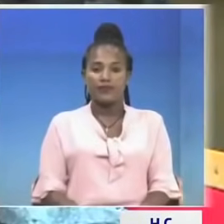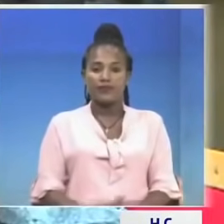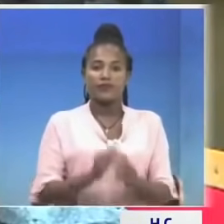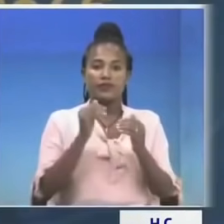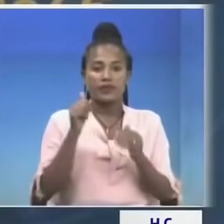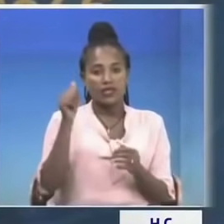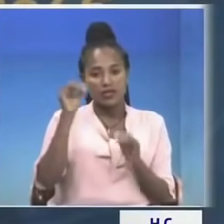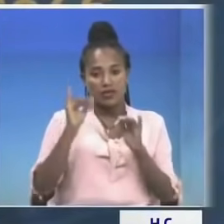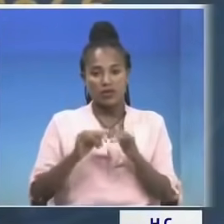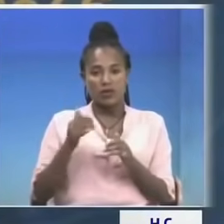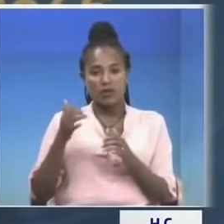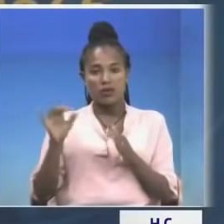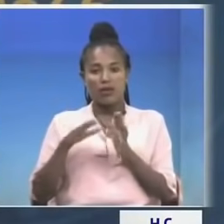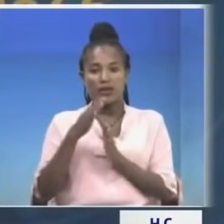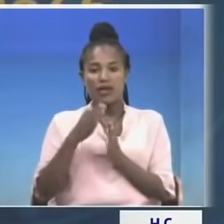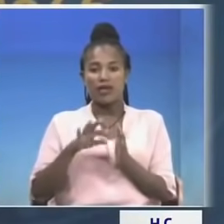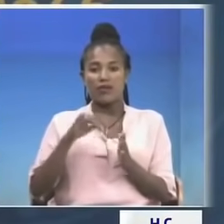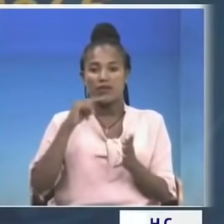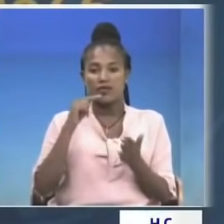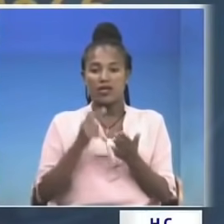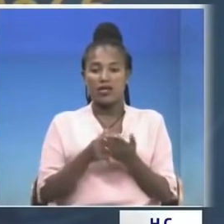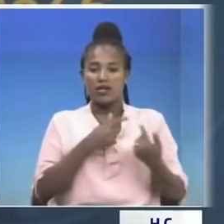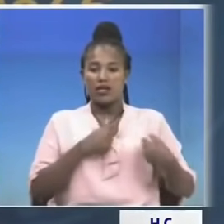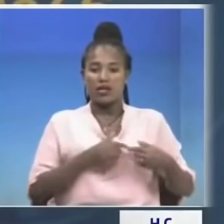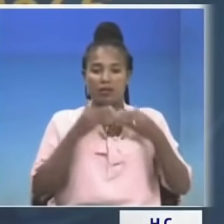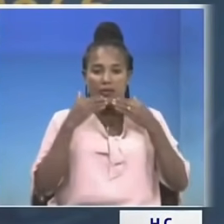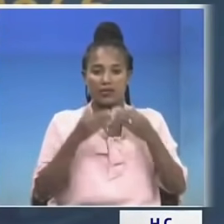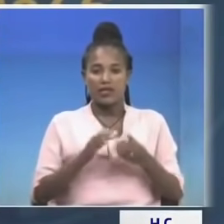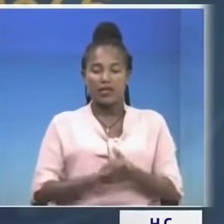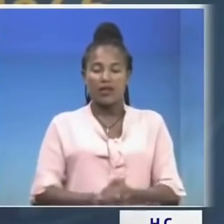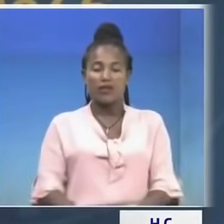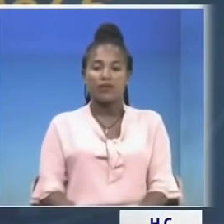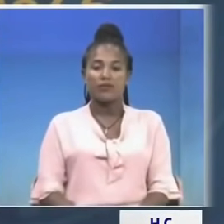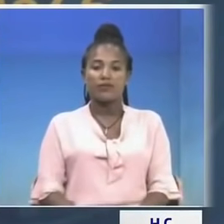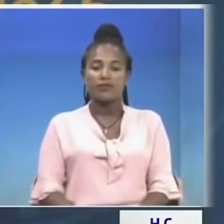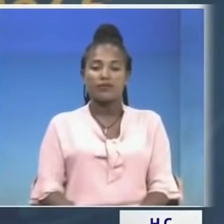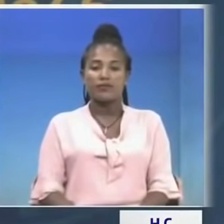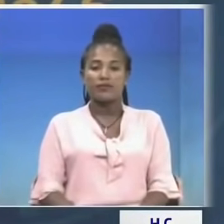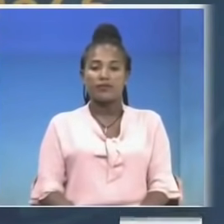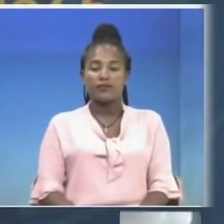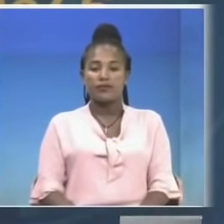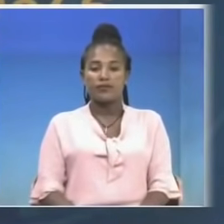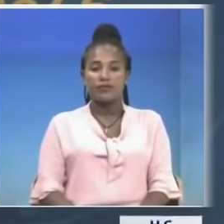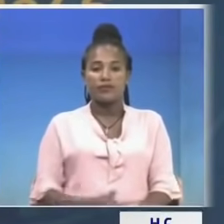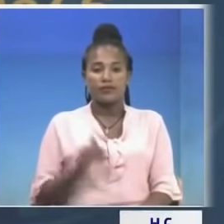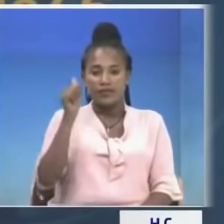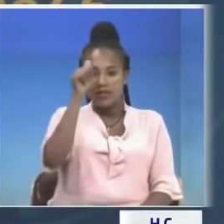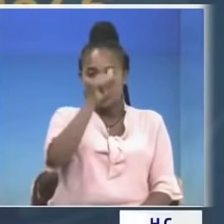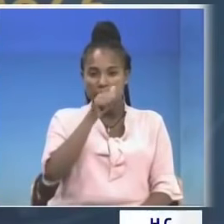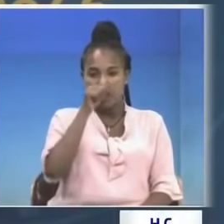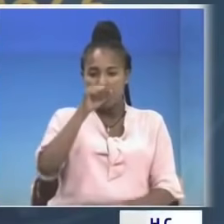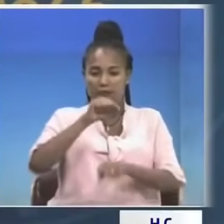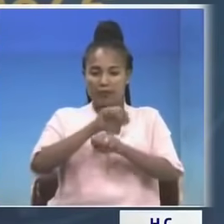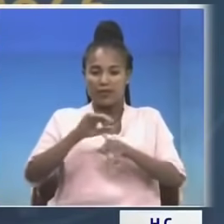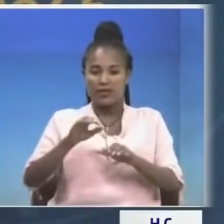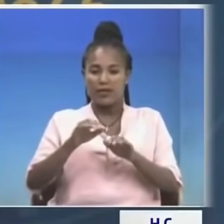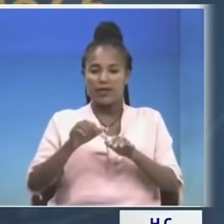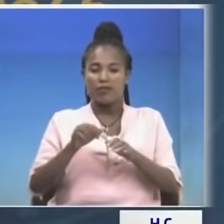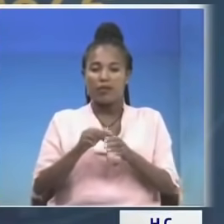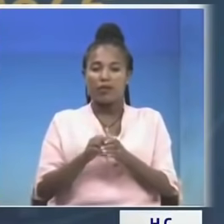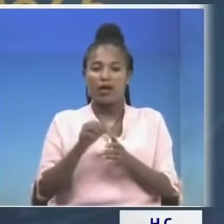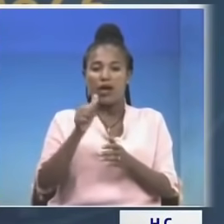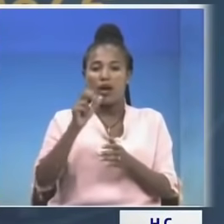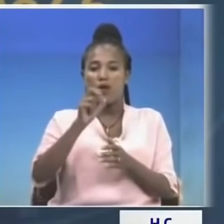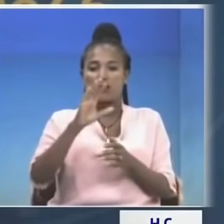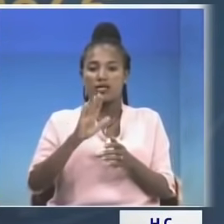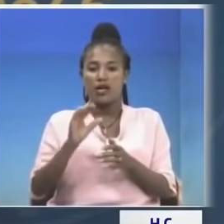ከዚሁ ከባህር ዳር ላደረስከን መረጃ ከልብ አመሰግናለሁ። አመሰግናለሁ። የኢትዮጵያ ምድር ባቡር አዋሽ